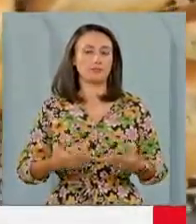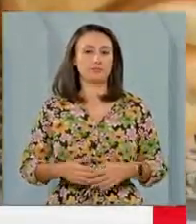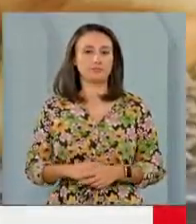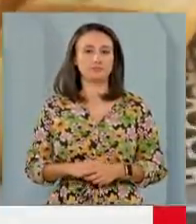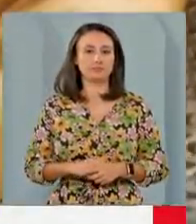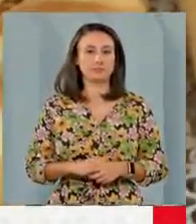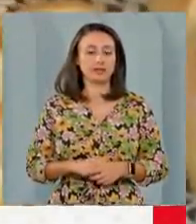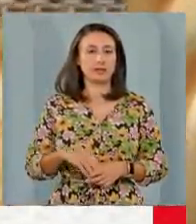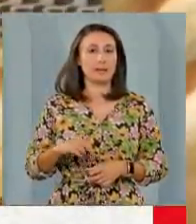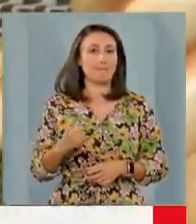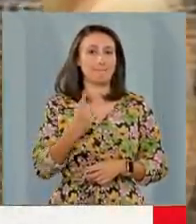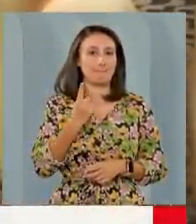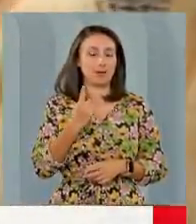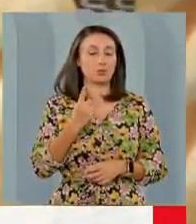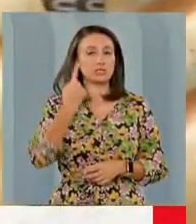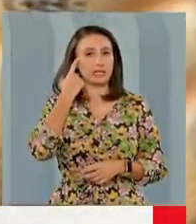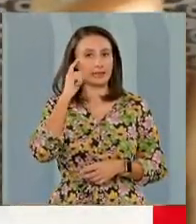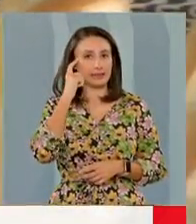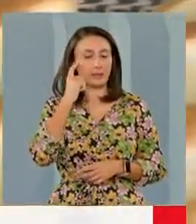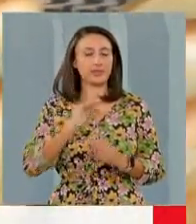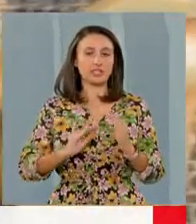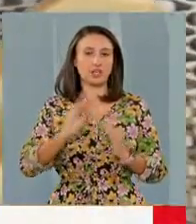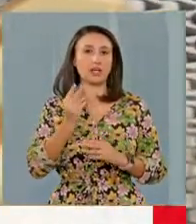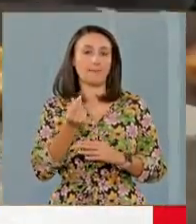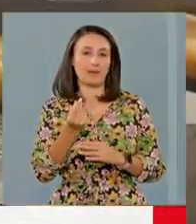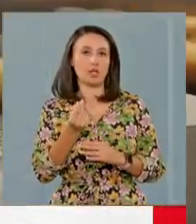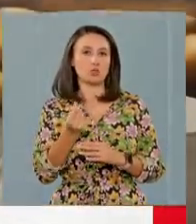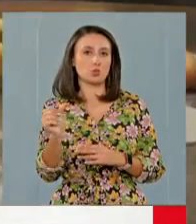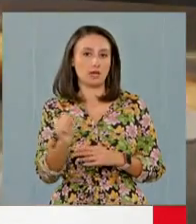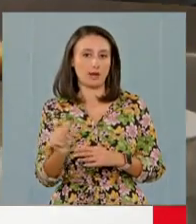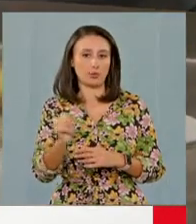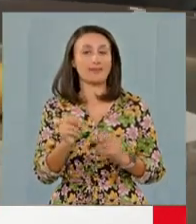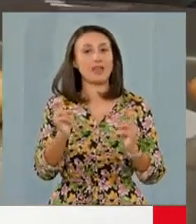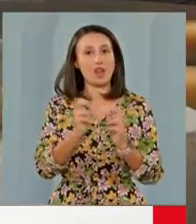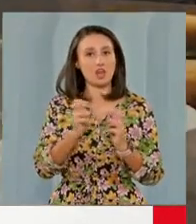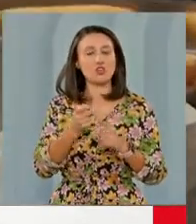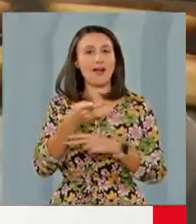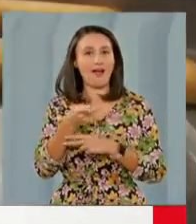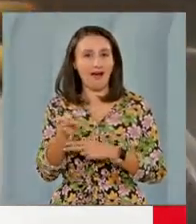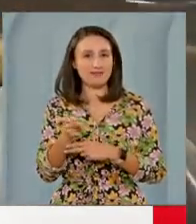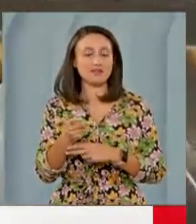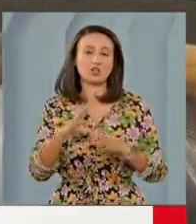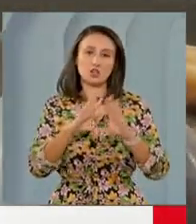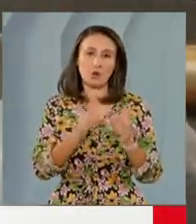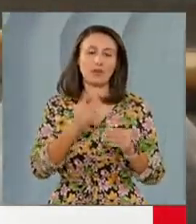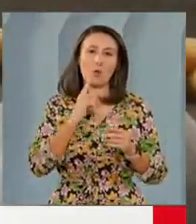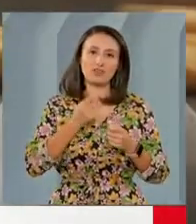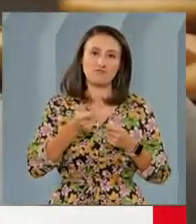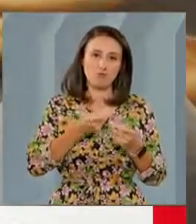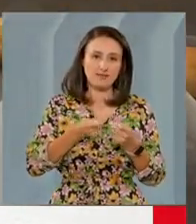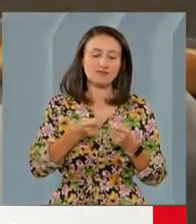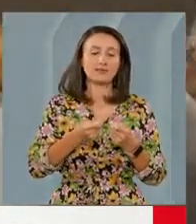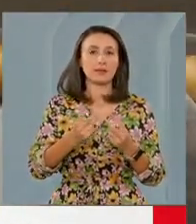În primul rând trebuie să punem în calcul creșterea prețului la carburant energie și gaze care România au influențat